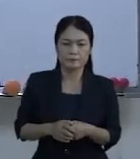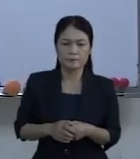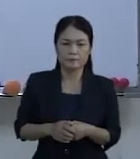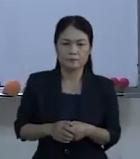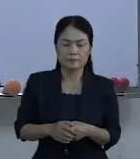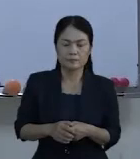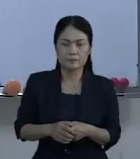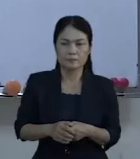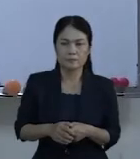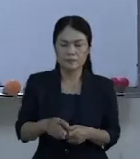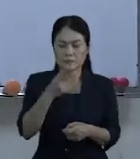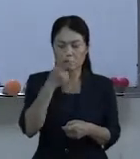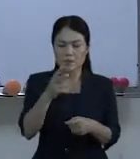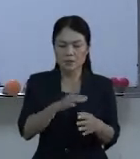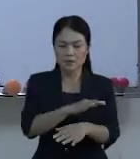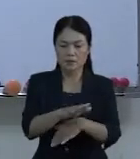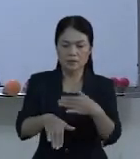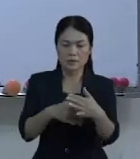và mớ tầng ọc nía